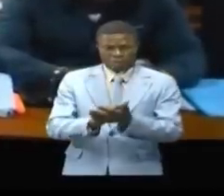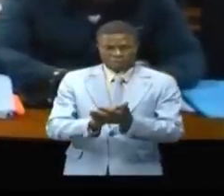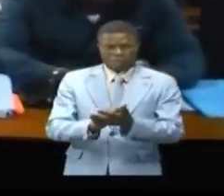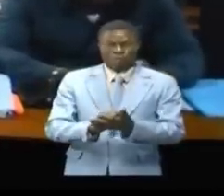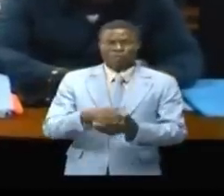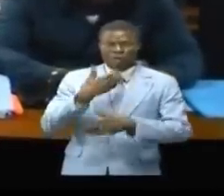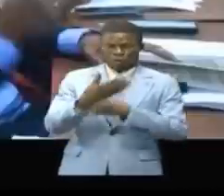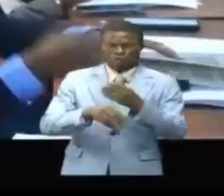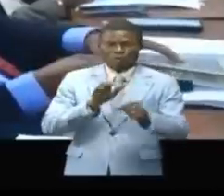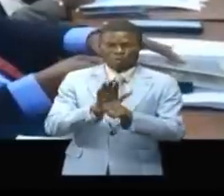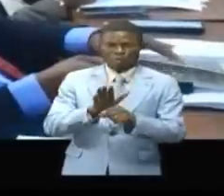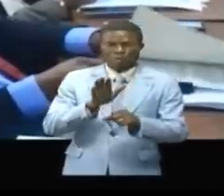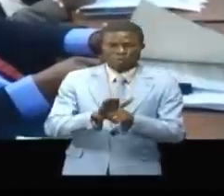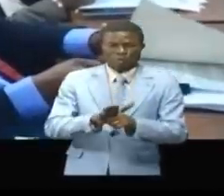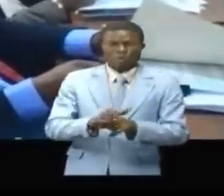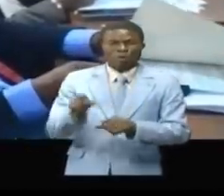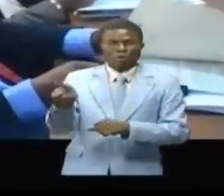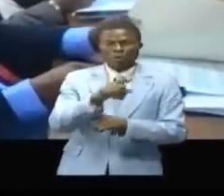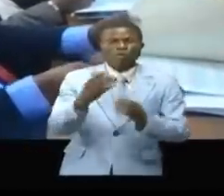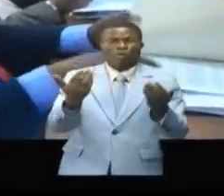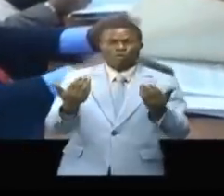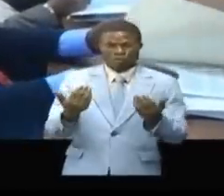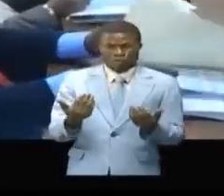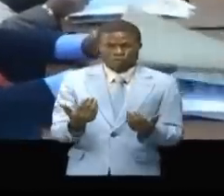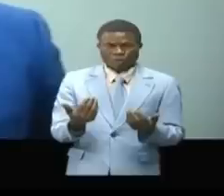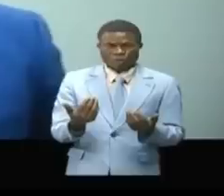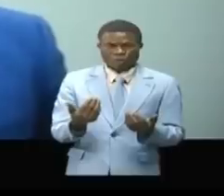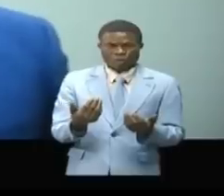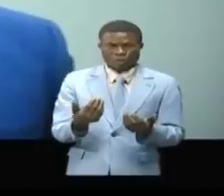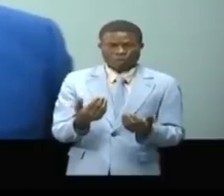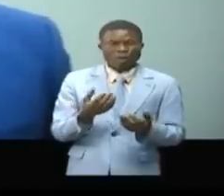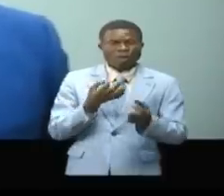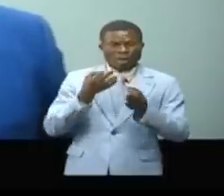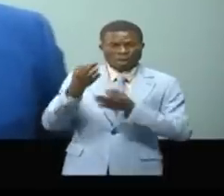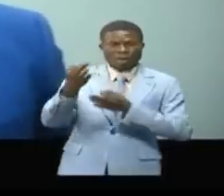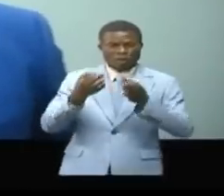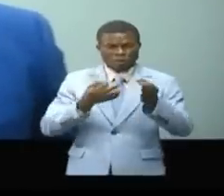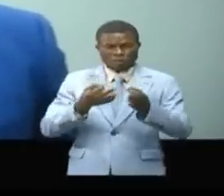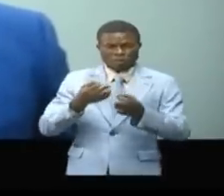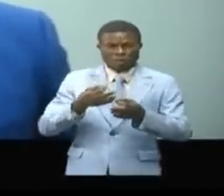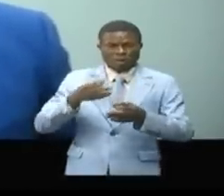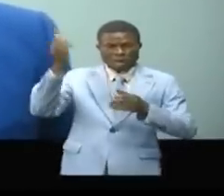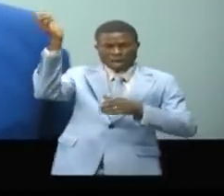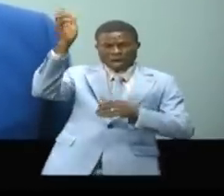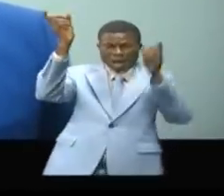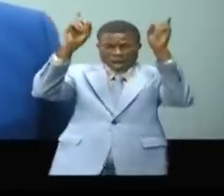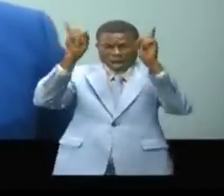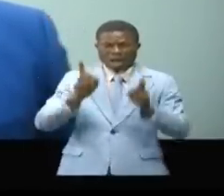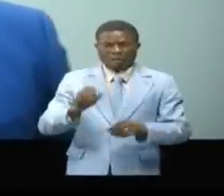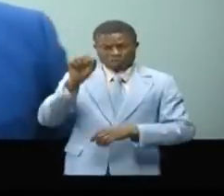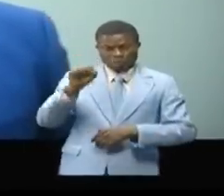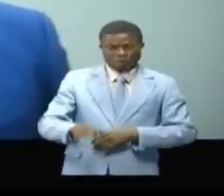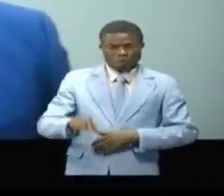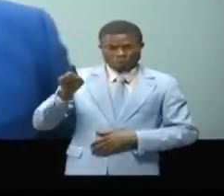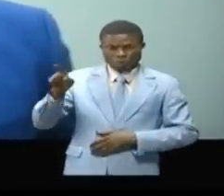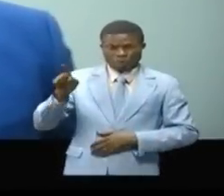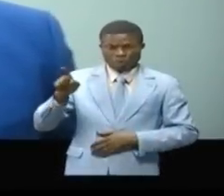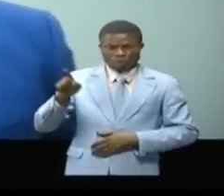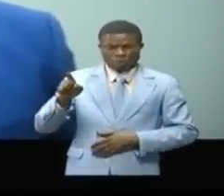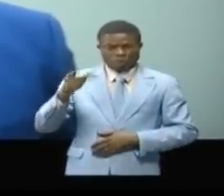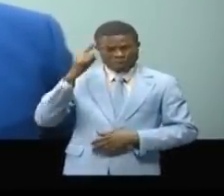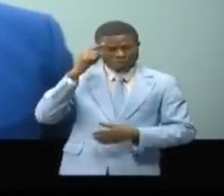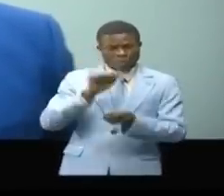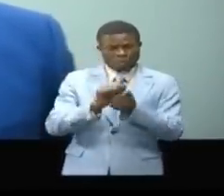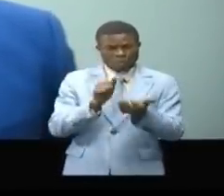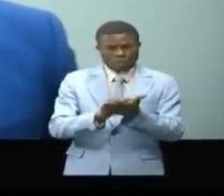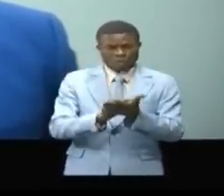fait, si vous voulez, le passage global de la manière dont nous gérons ce secteur au